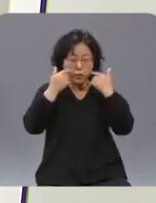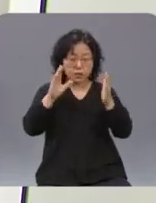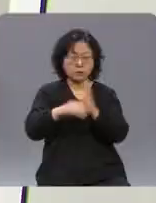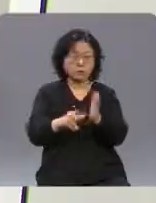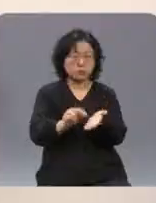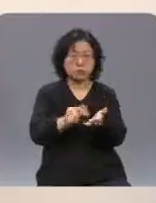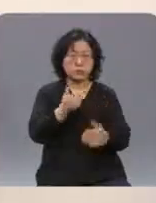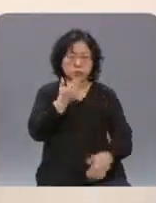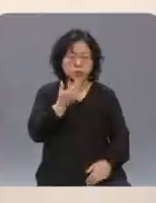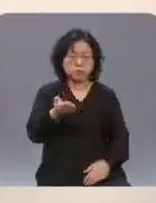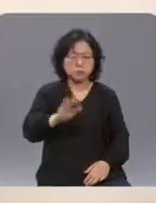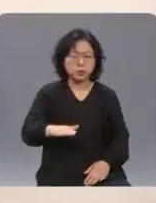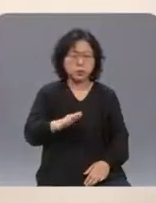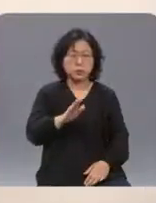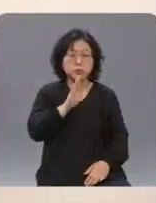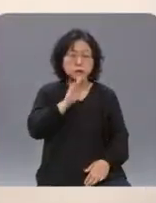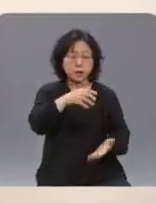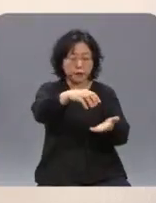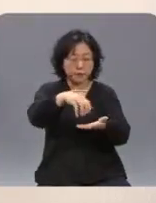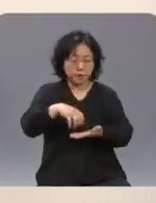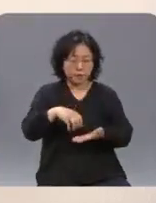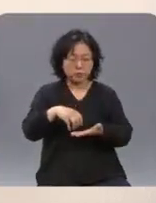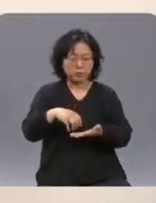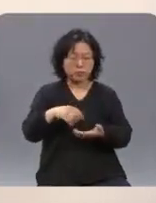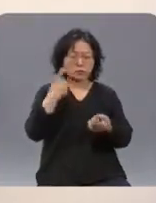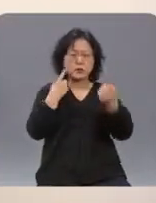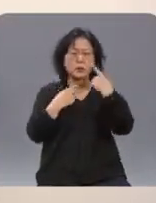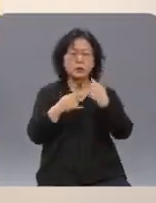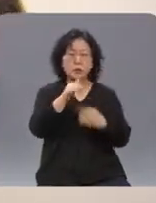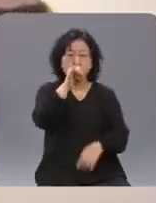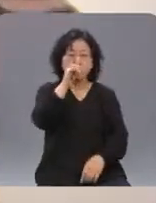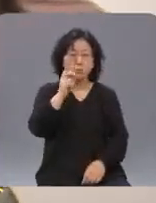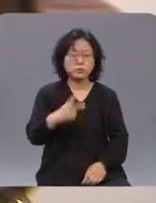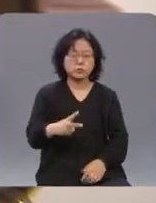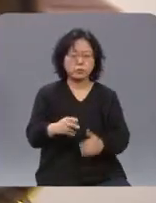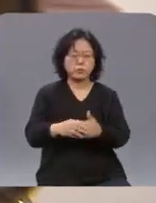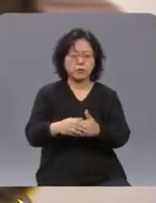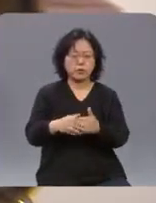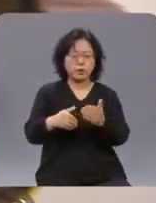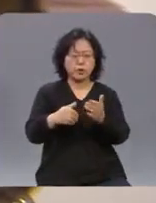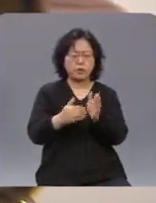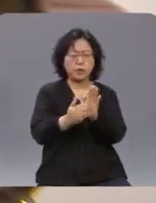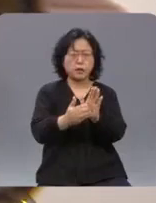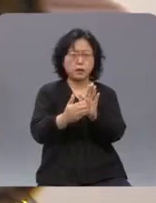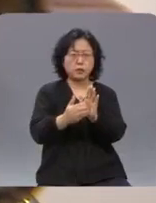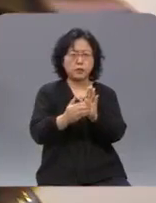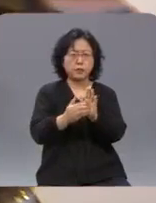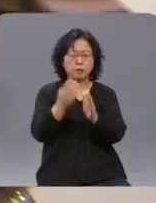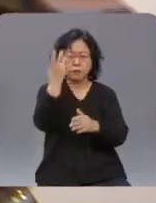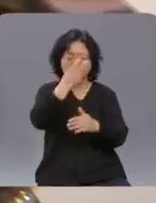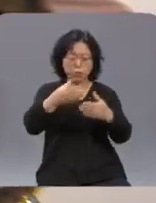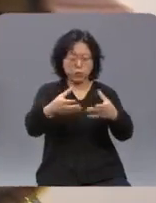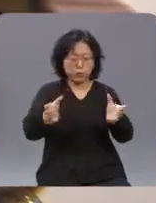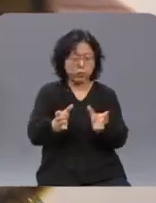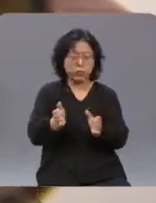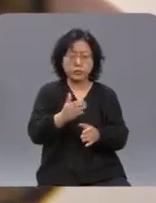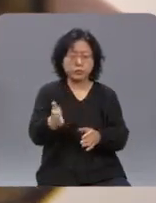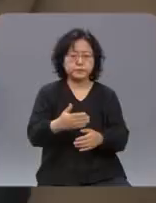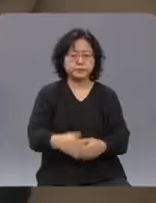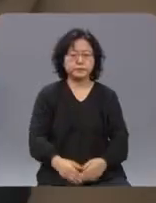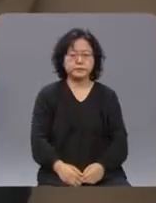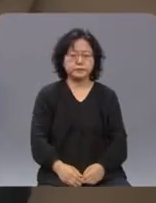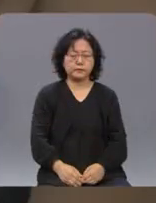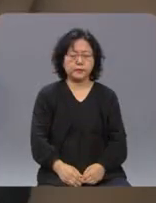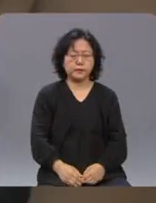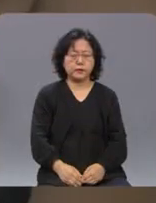없었는데 실제 받아본 핸드백에는 선명한 흠집이 있었고 제품 손상을 막기 위한 보호제도 없었다는 겁니다